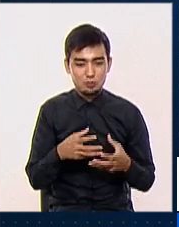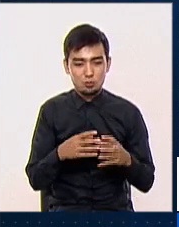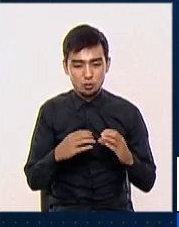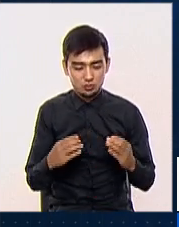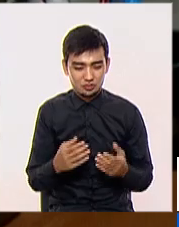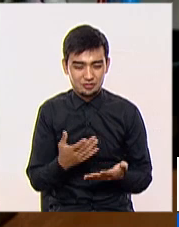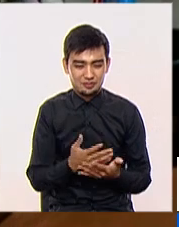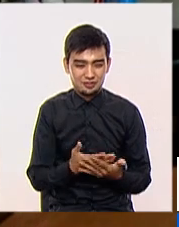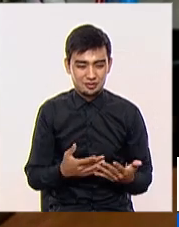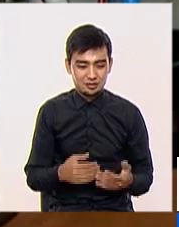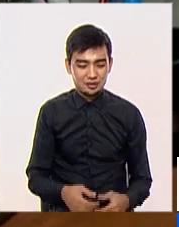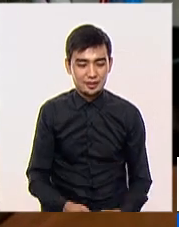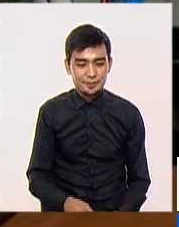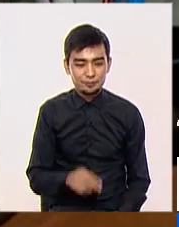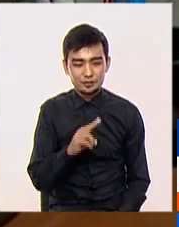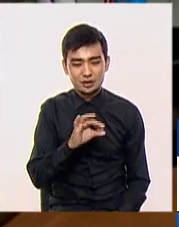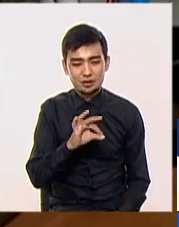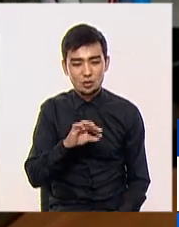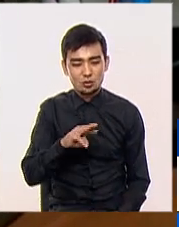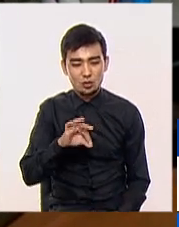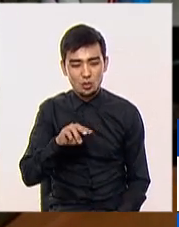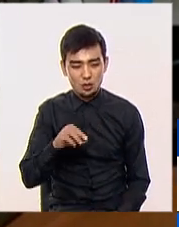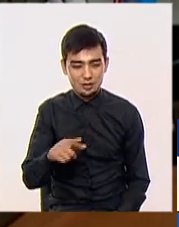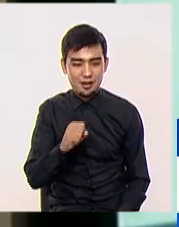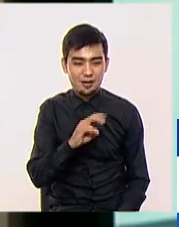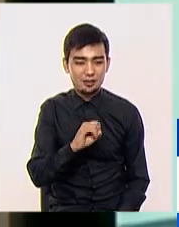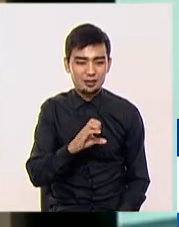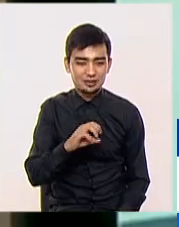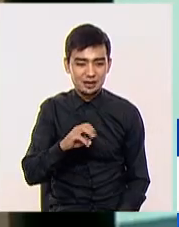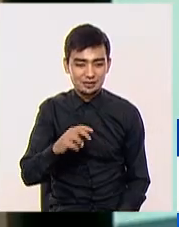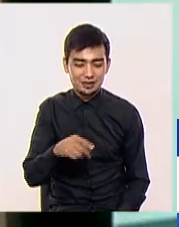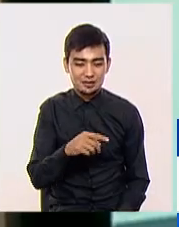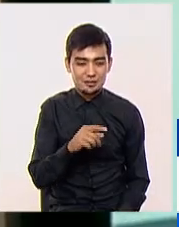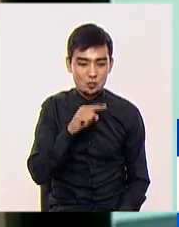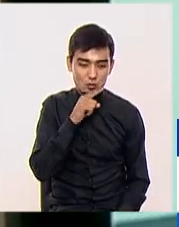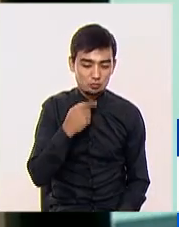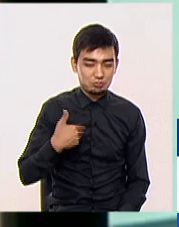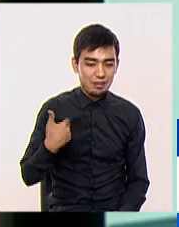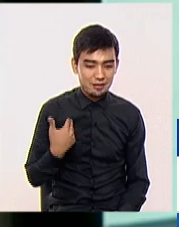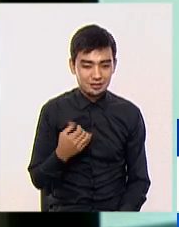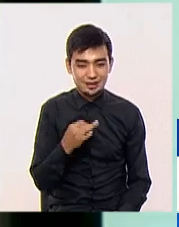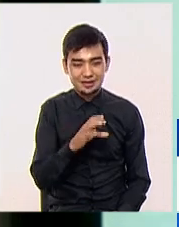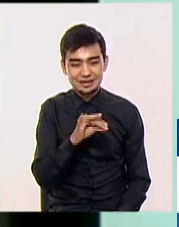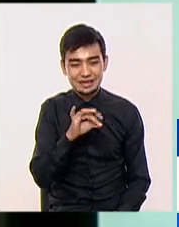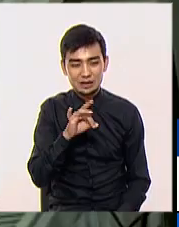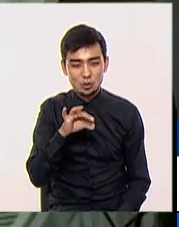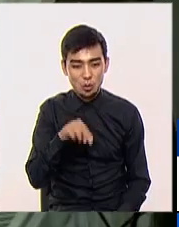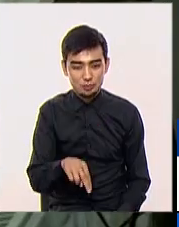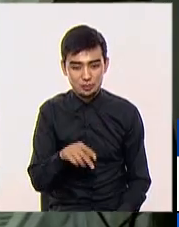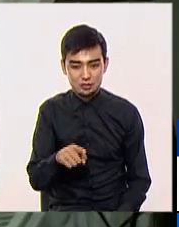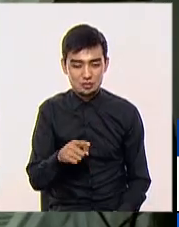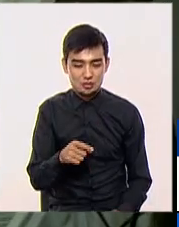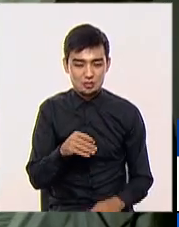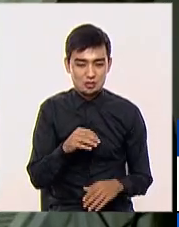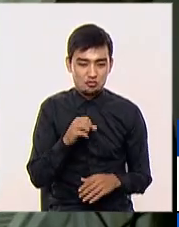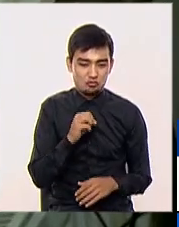коржи. По словам диетолога Анастасии Печенкиной, сама кукуруза – полезный злак. А вот сироп, который из нее производят, не намного